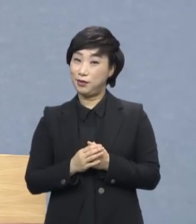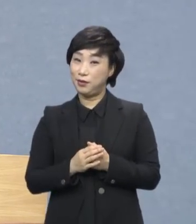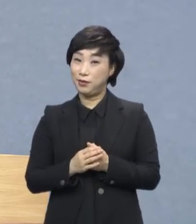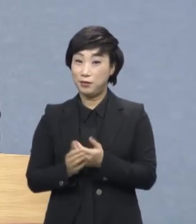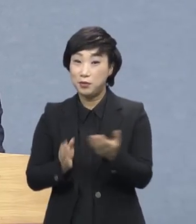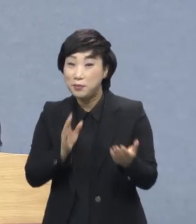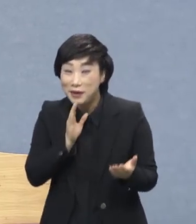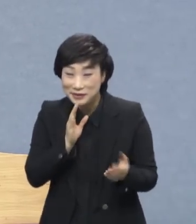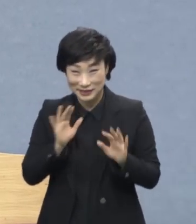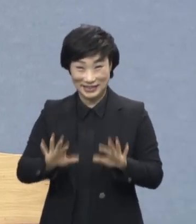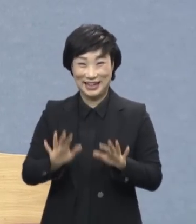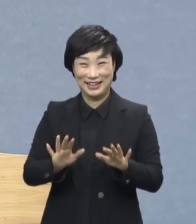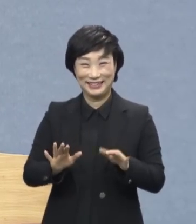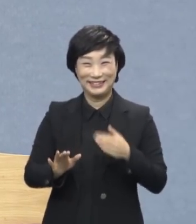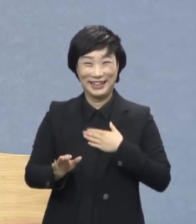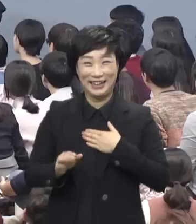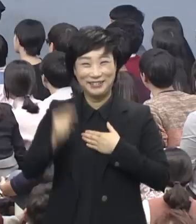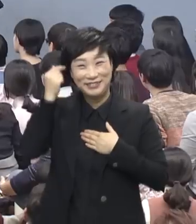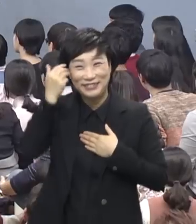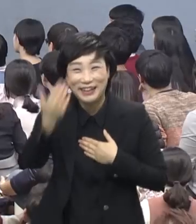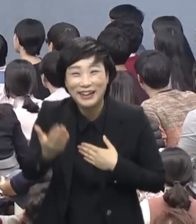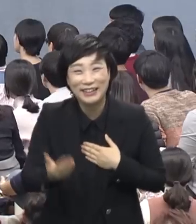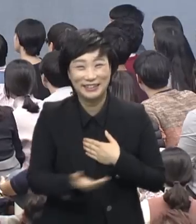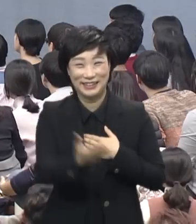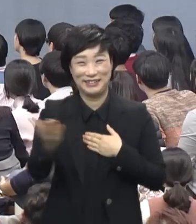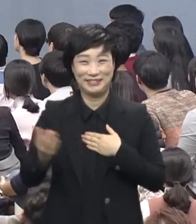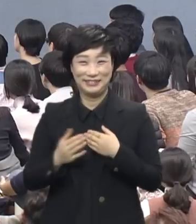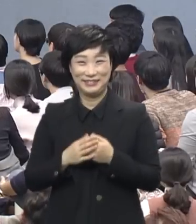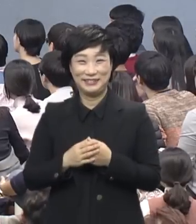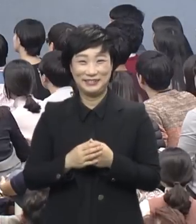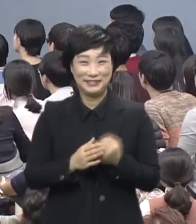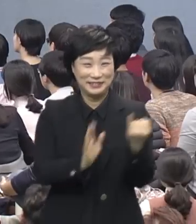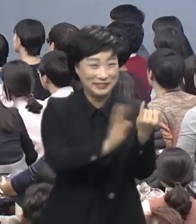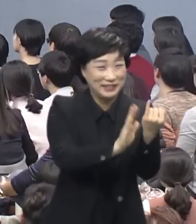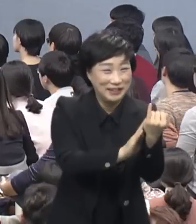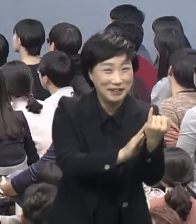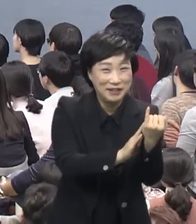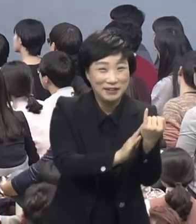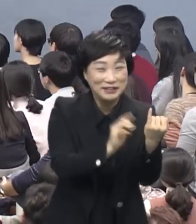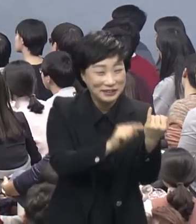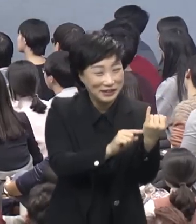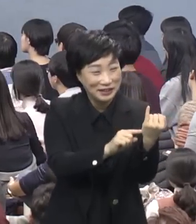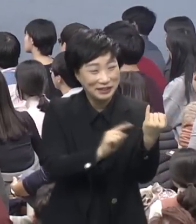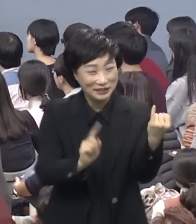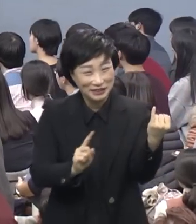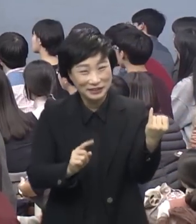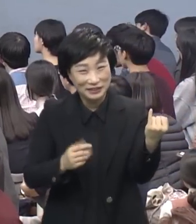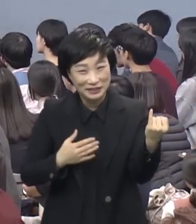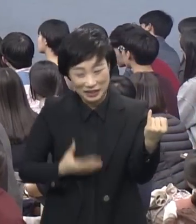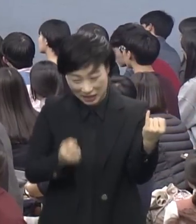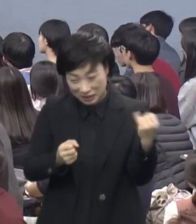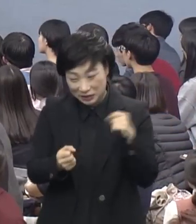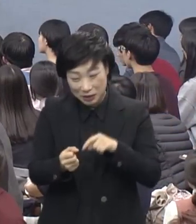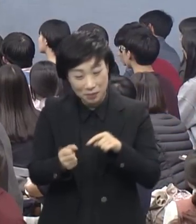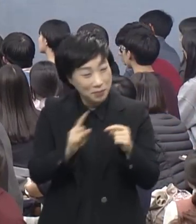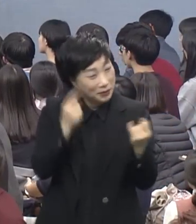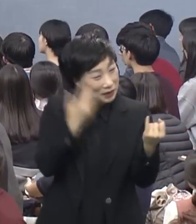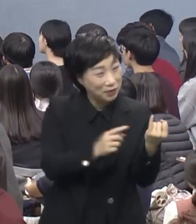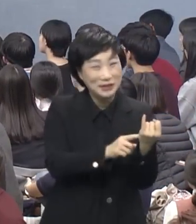있어? 자 물어볼게. 너 이게 뭐냐? 사과입니다.